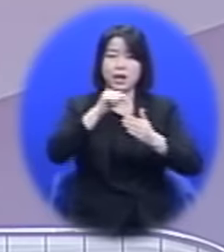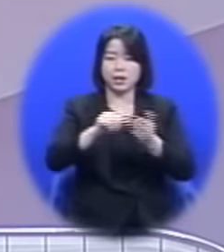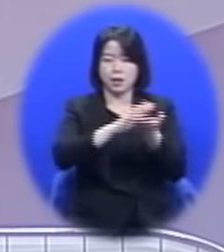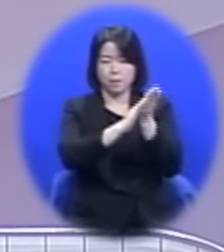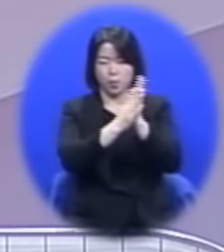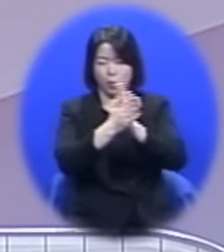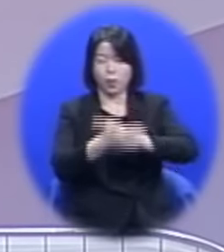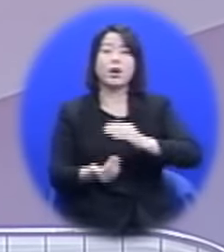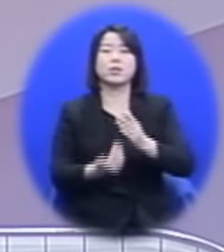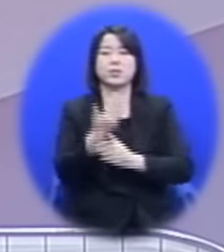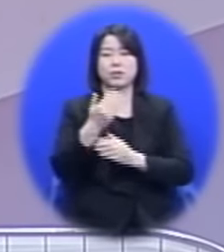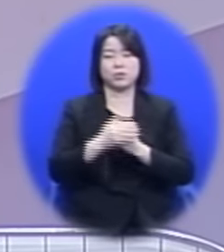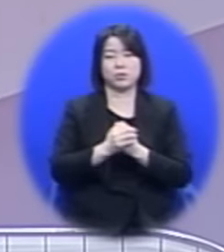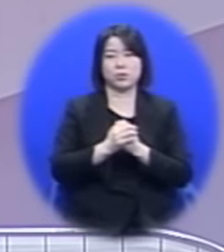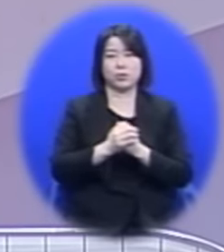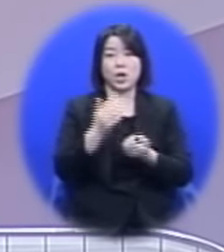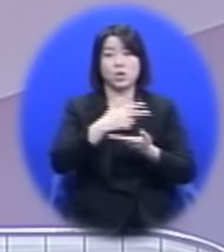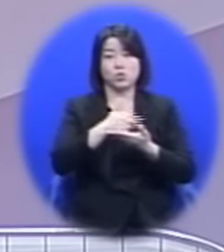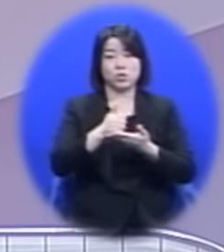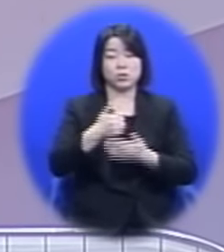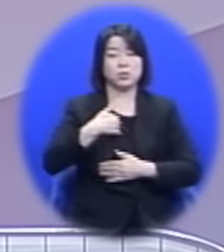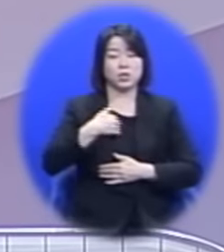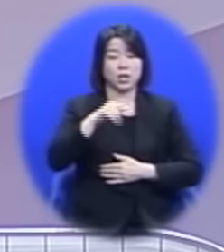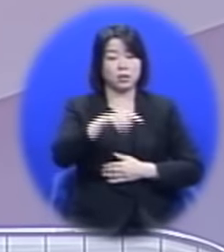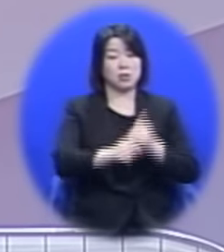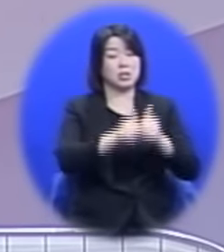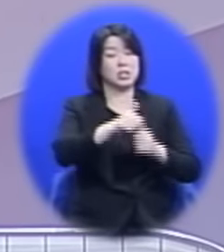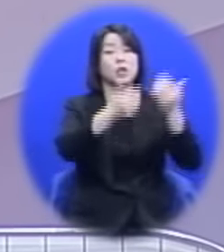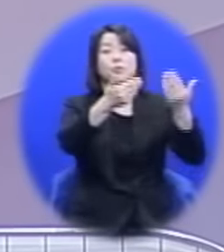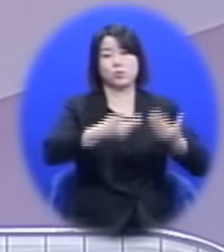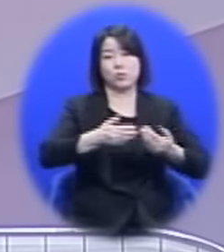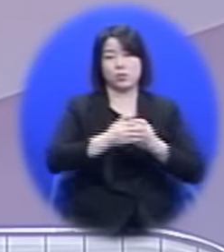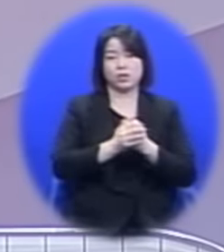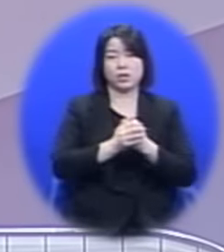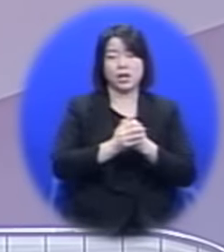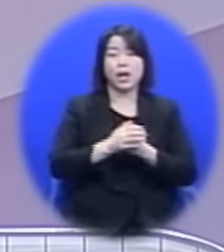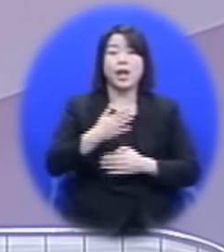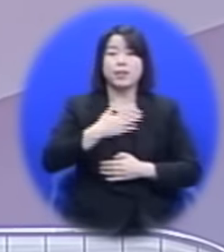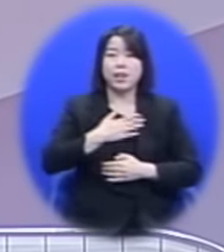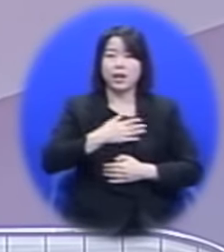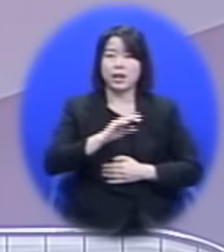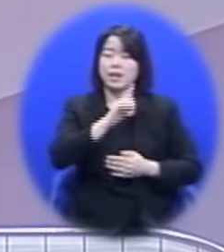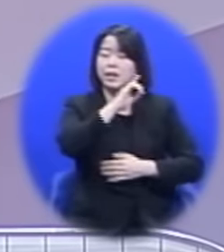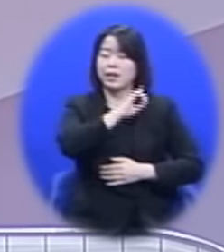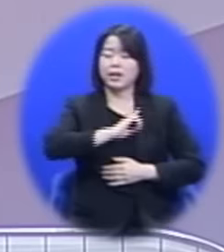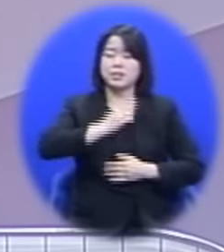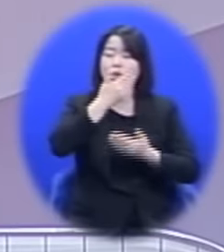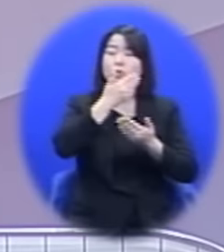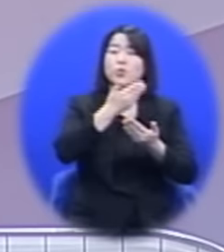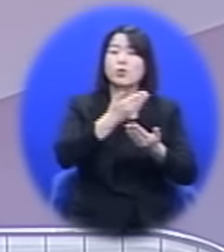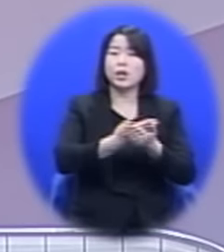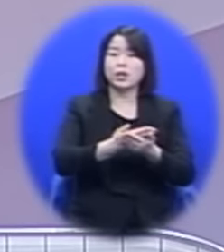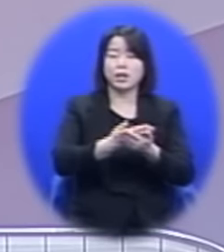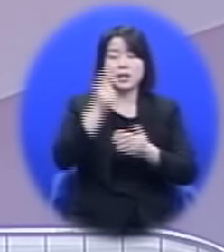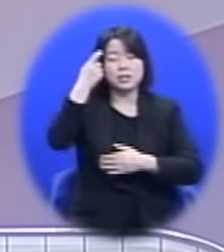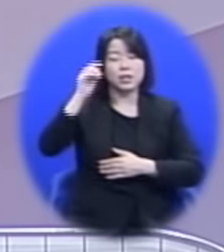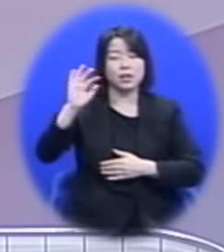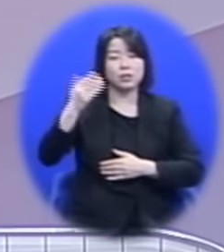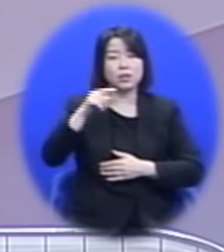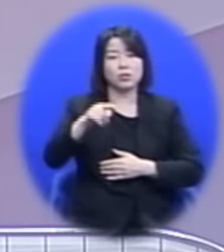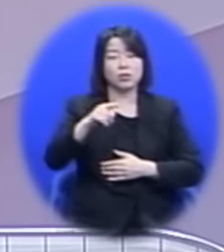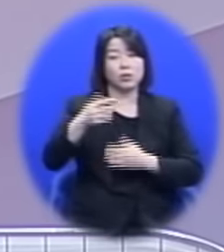주님은 저에게 그런 테스트를 주셨어요. 내가 가장 귀하게 여기는 것을 나에게 줄 수 있겠느냐?